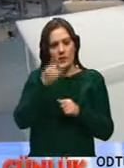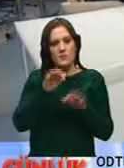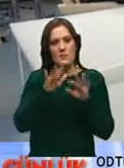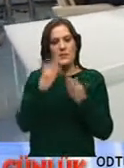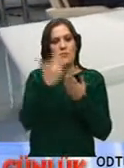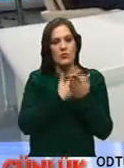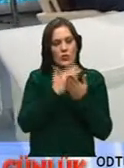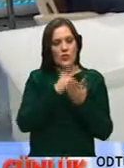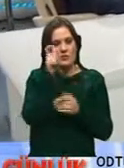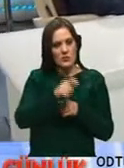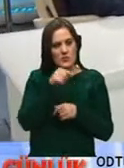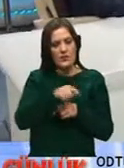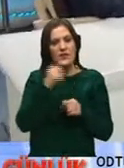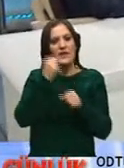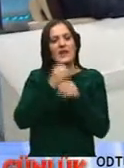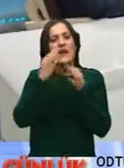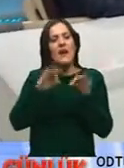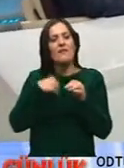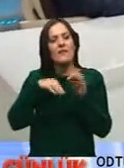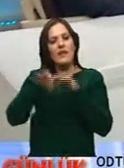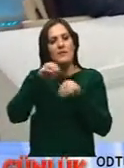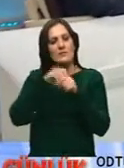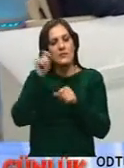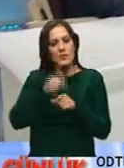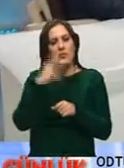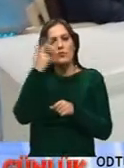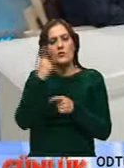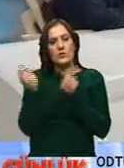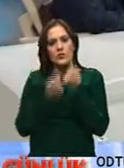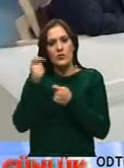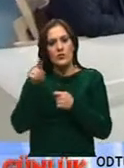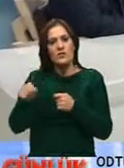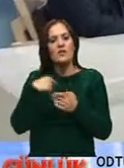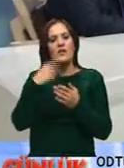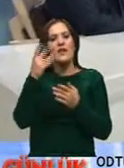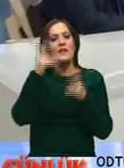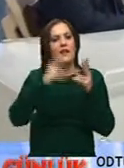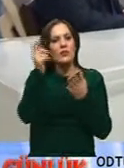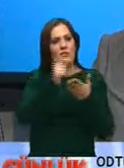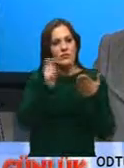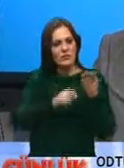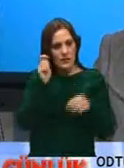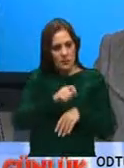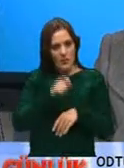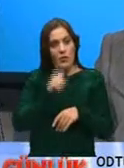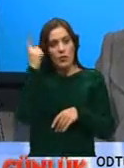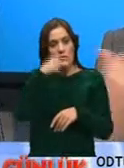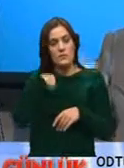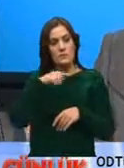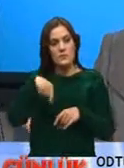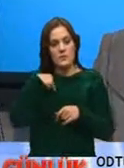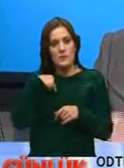Bilgisayar programcılarının, grafik tasarımı yapanların, müzikle uğraşanların, senaryo yazanların. O yüzden